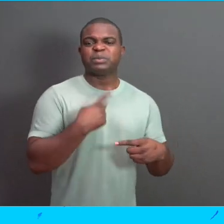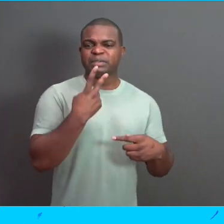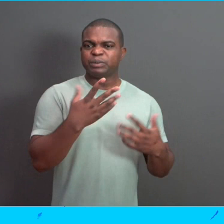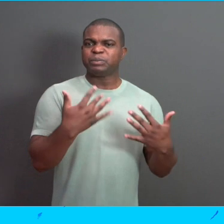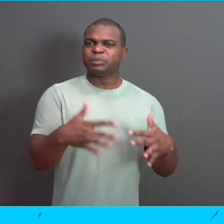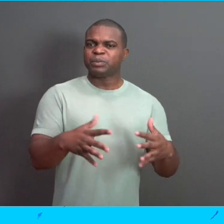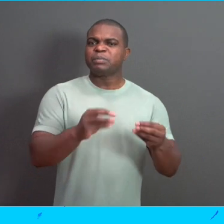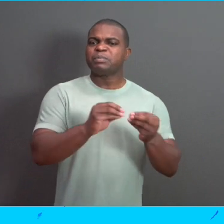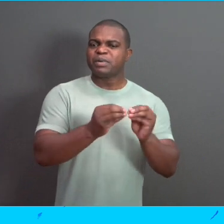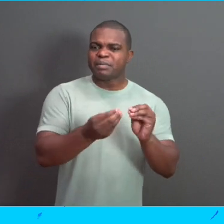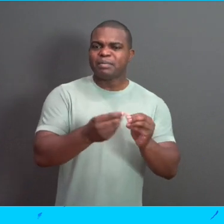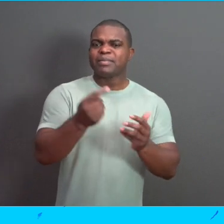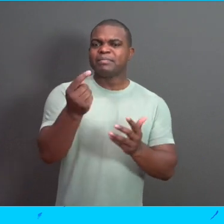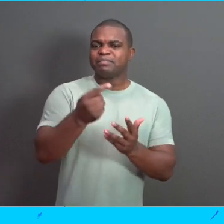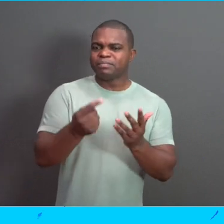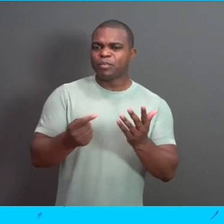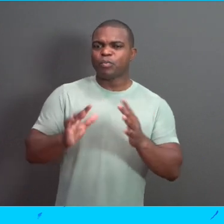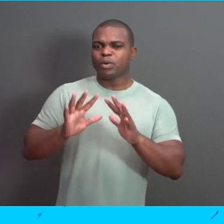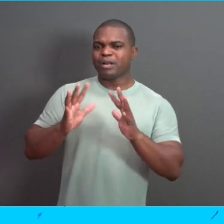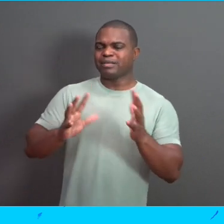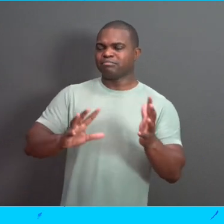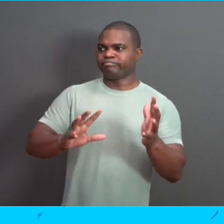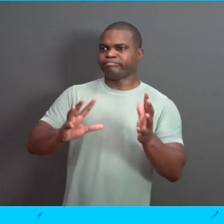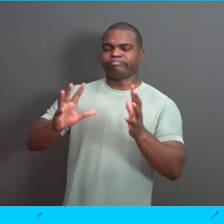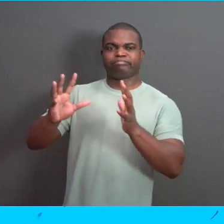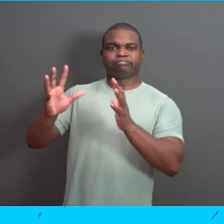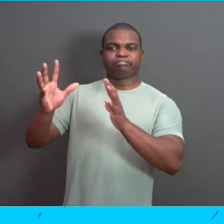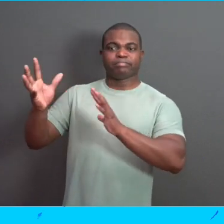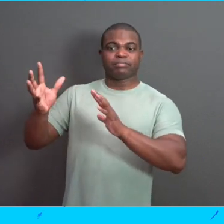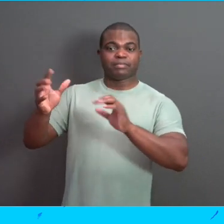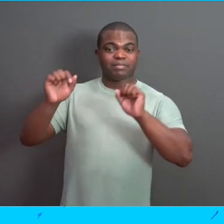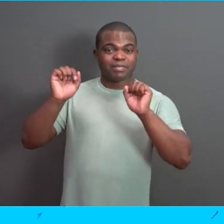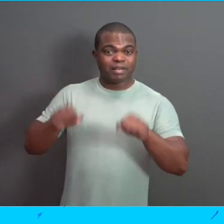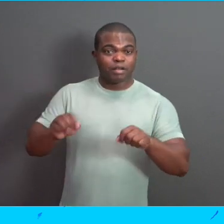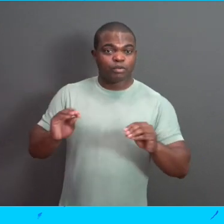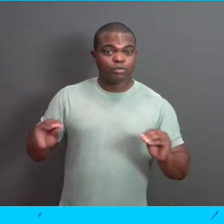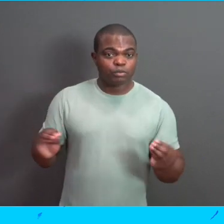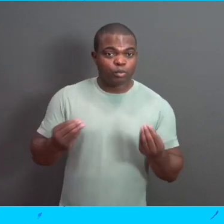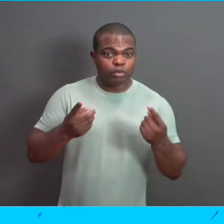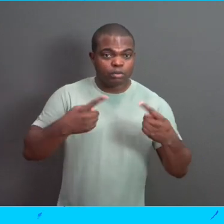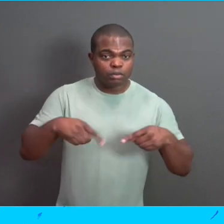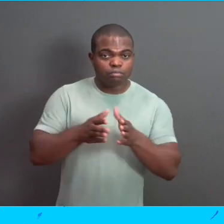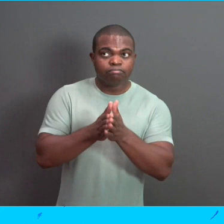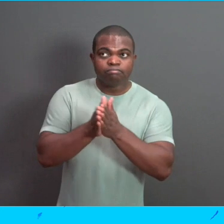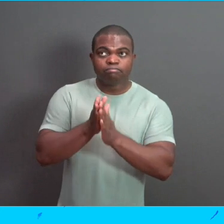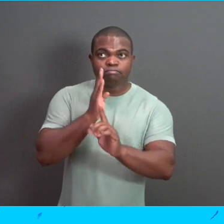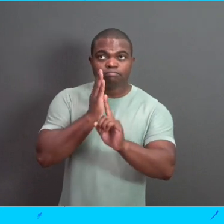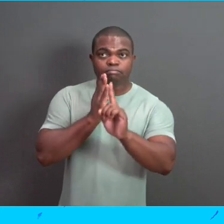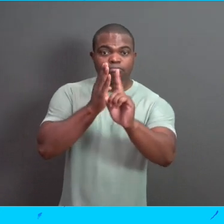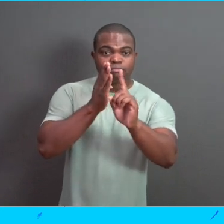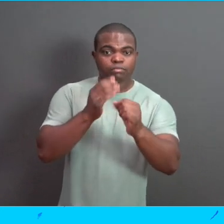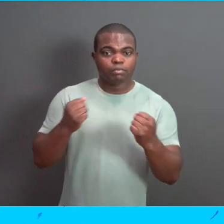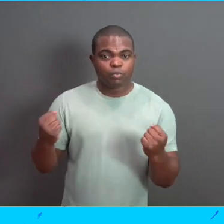défis qui causent des problèmes pour les adolescents atteindre leur potentiel.